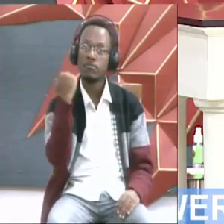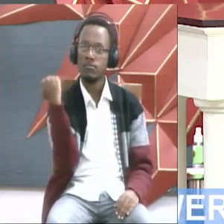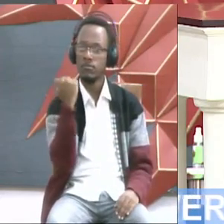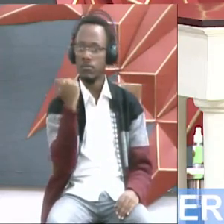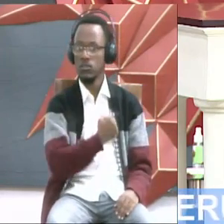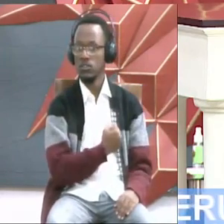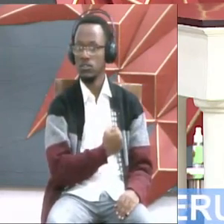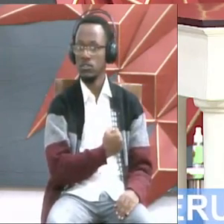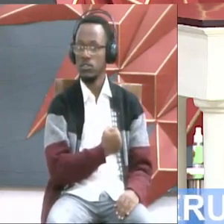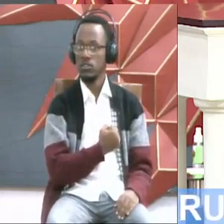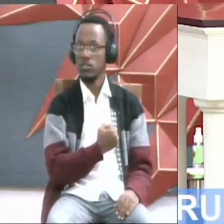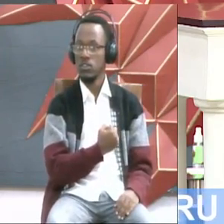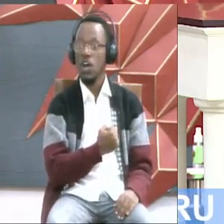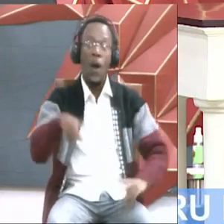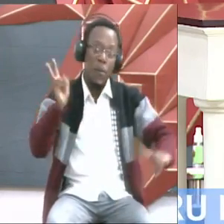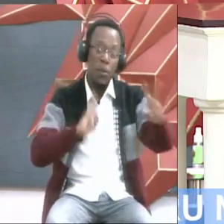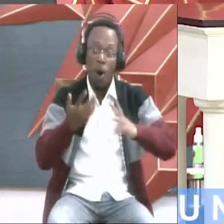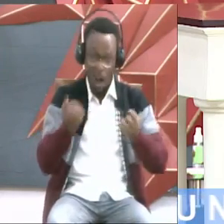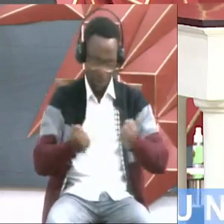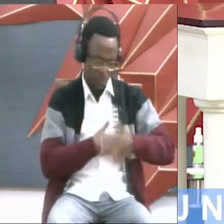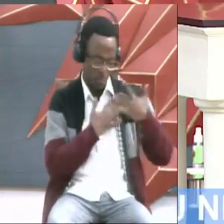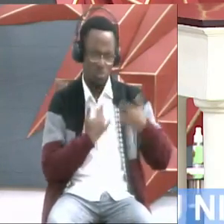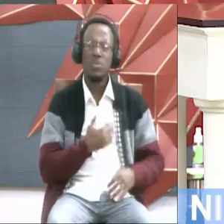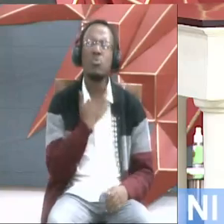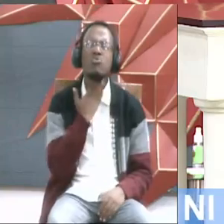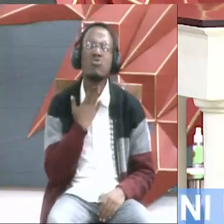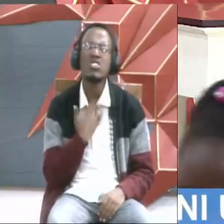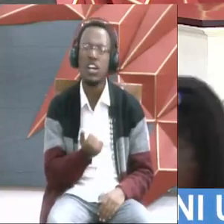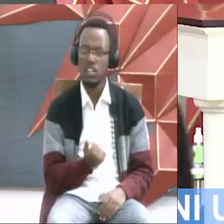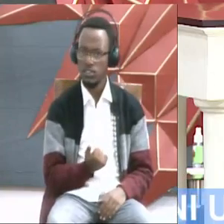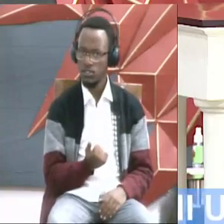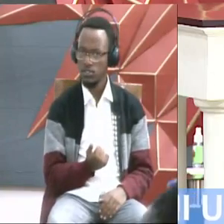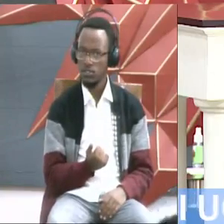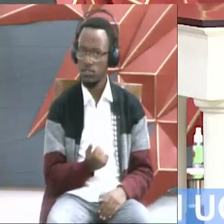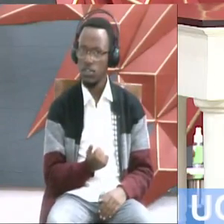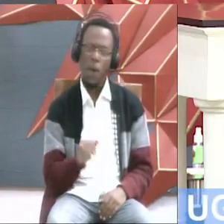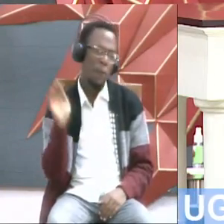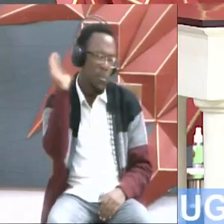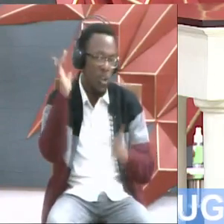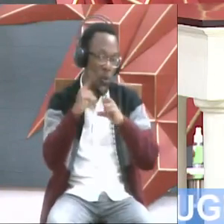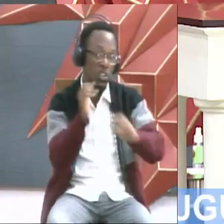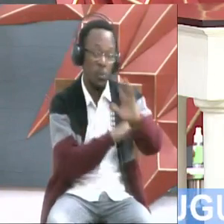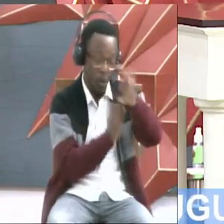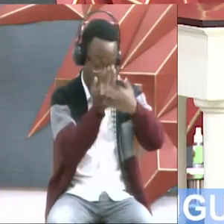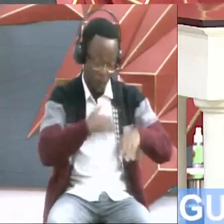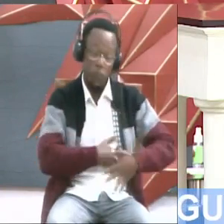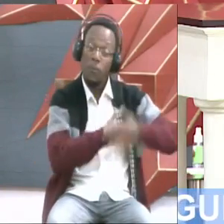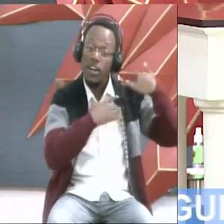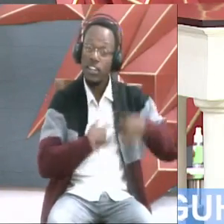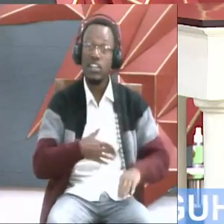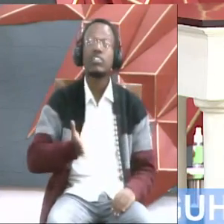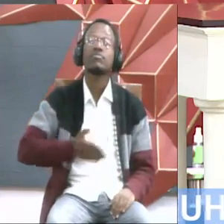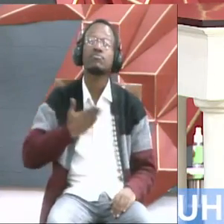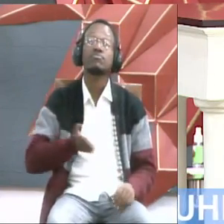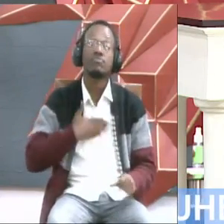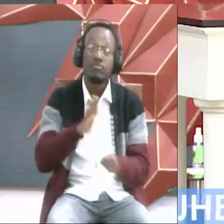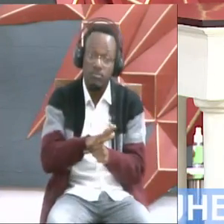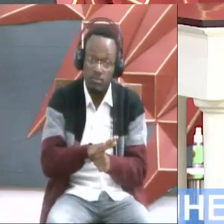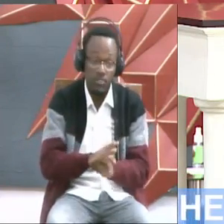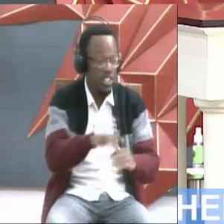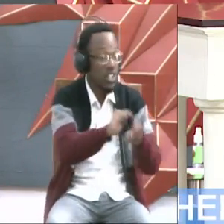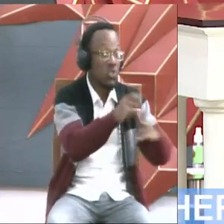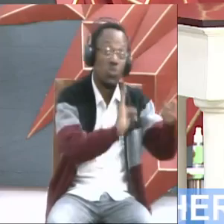umutima utunze. Bumvirizanya ijambo umutima urinezererewe